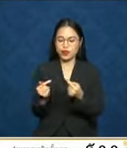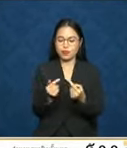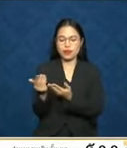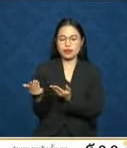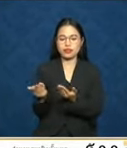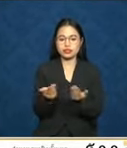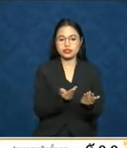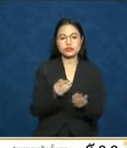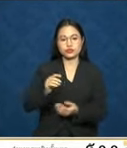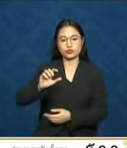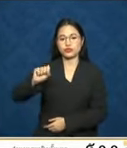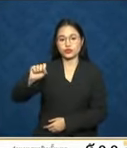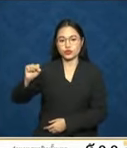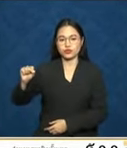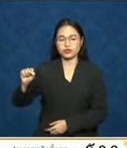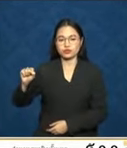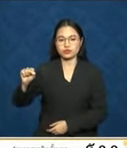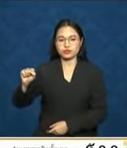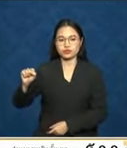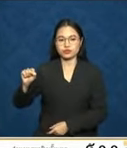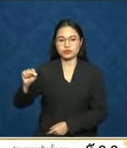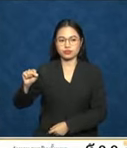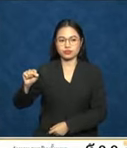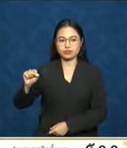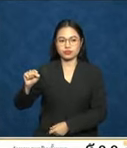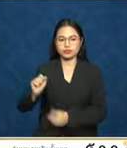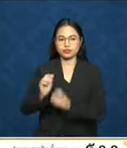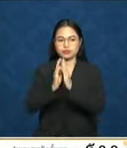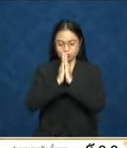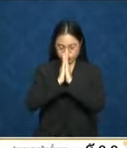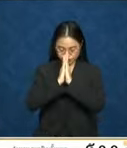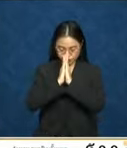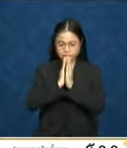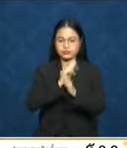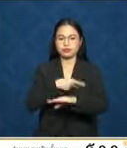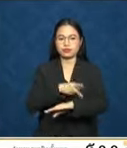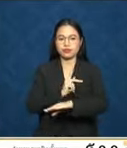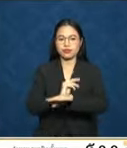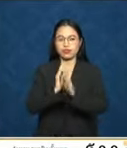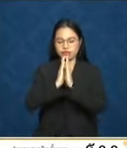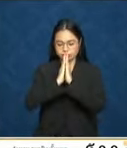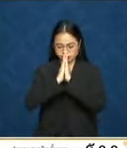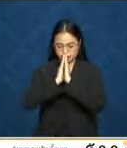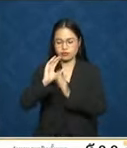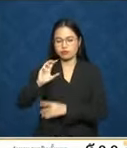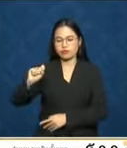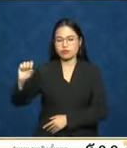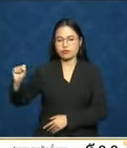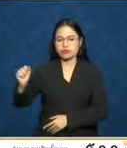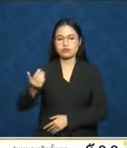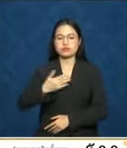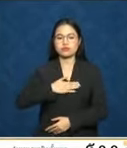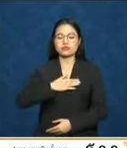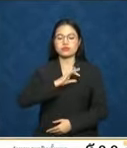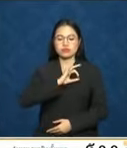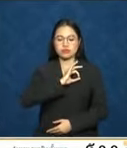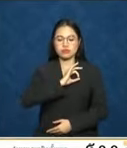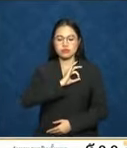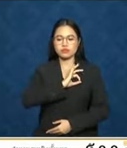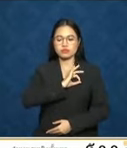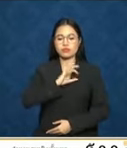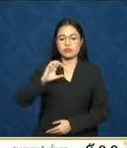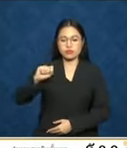ทรงยศรามสูตรครับ กราบเรียนท่านประธานสภาที่เคารพเพื่อนสมาชิกผู้ทรงเกียรติผมทรงยศรามสูตรสมาชิกสภาผู้แทนราษฎรจังหวัด